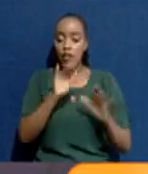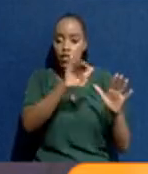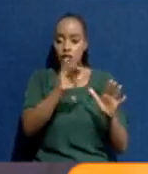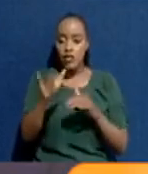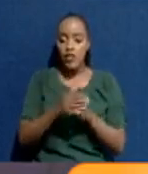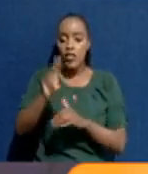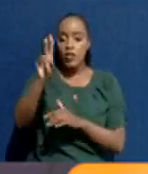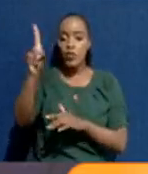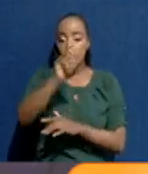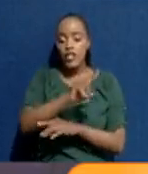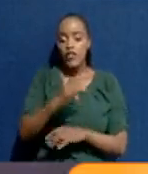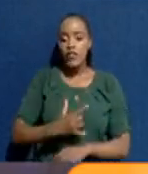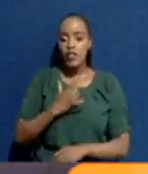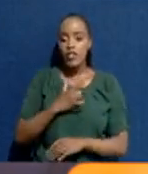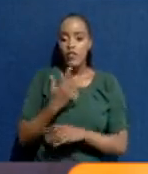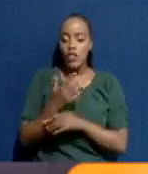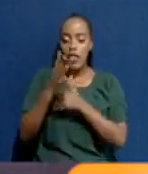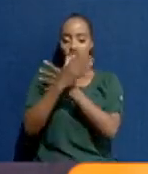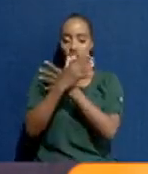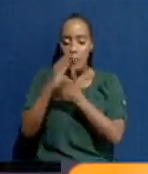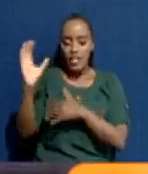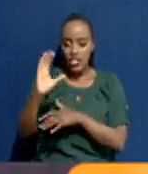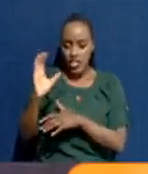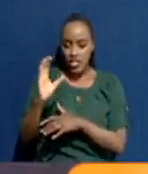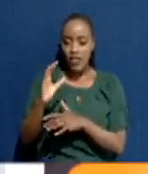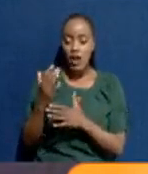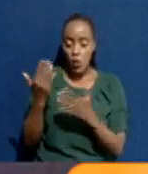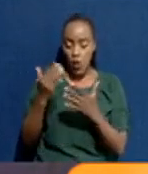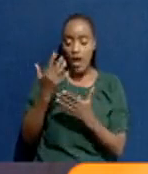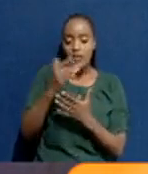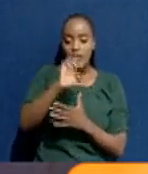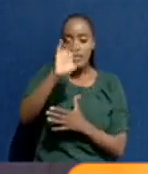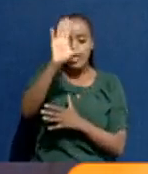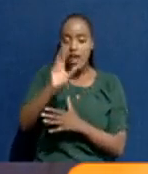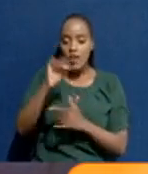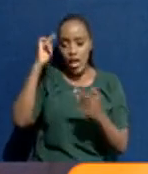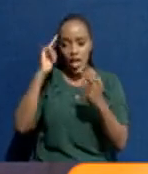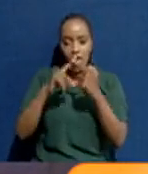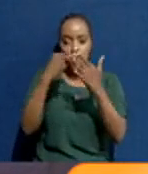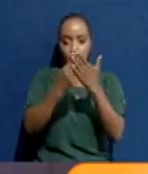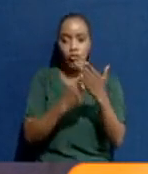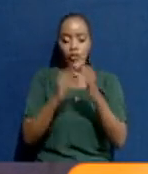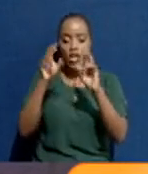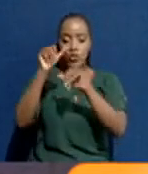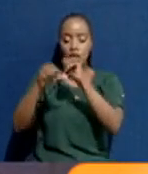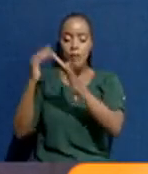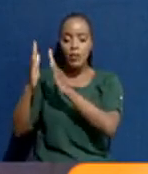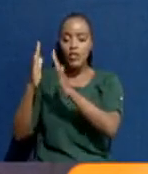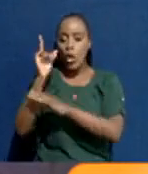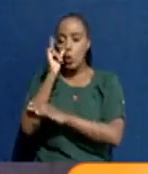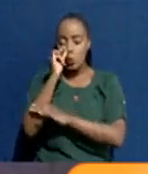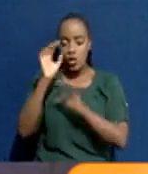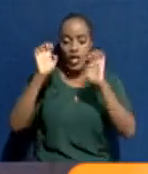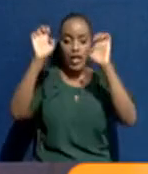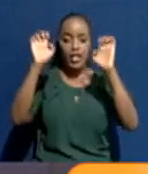Ziara ya siku mbili ya Chansela Ujerumani Olaf Scholz Afrika Mashariki inanuia kuzungumzia masuala ya usalama nchini Sudan na